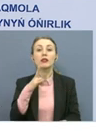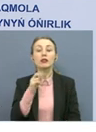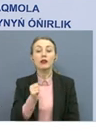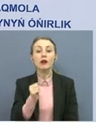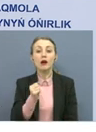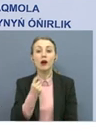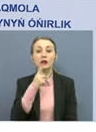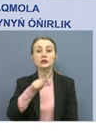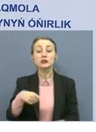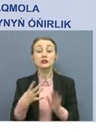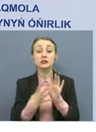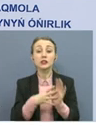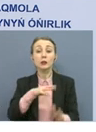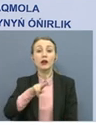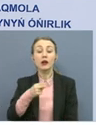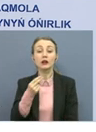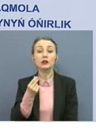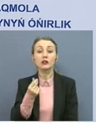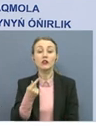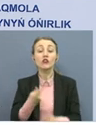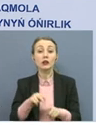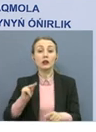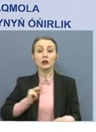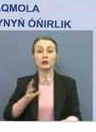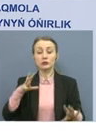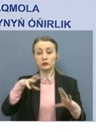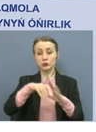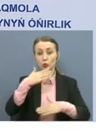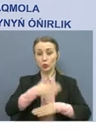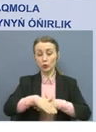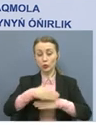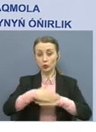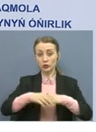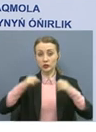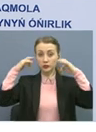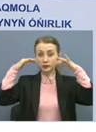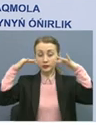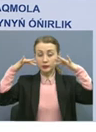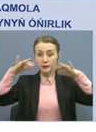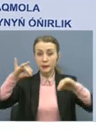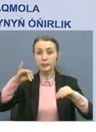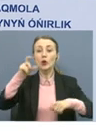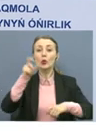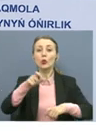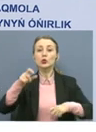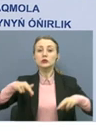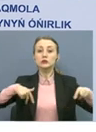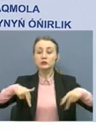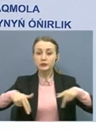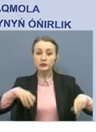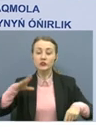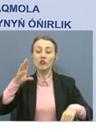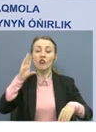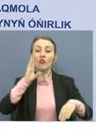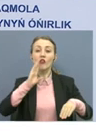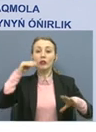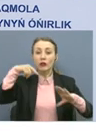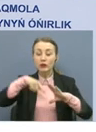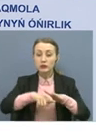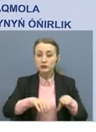Бұл жұмыстарға көшені жарықтандыру мен тротуар салу, ағызу канализациясын орнату да кіреді. Сондай-ақ біз жергілікті бюджеттен су